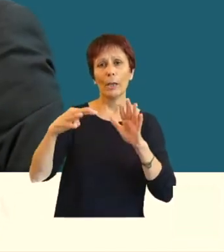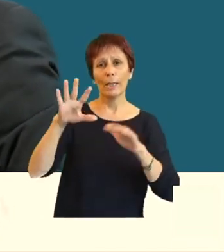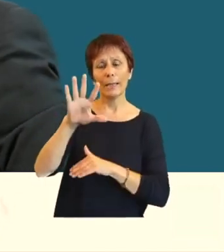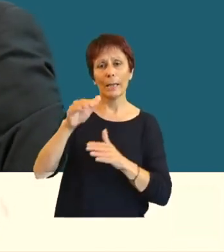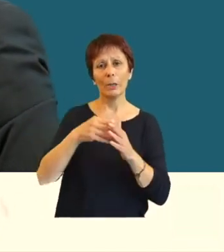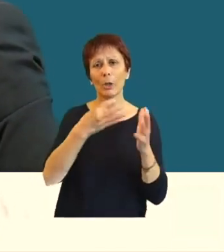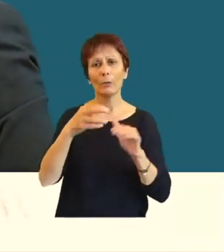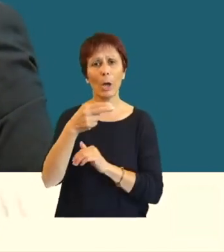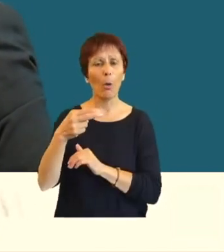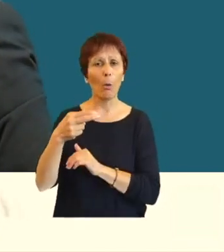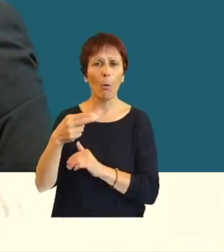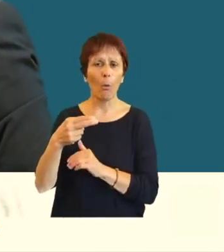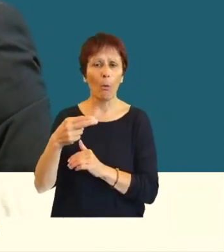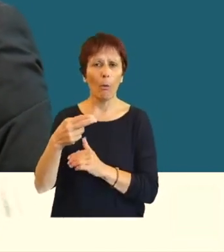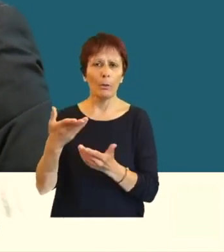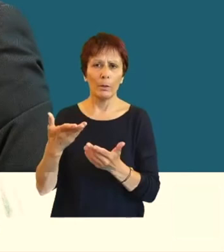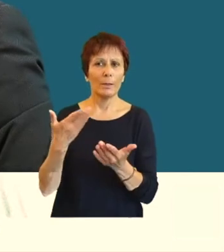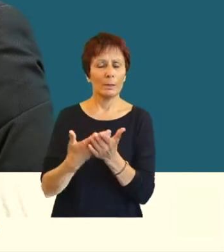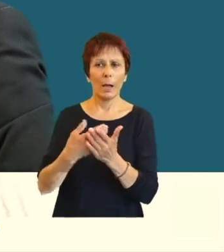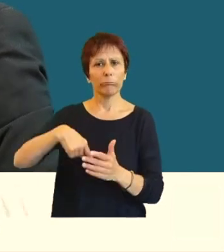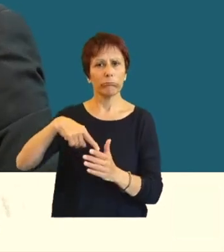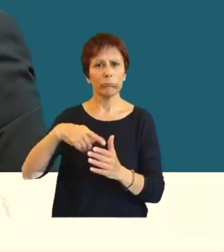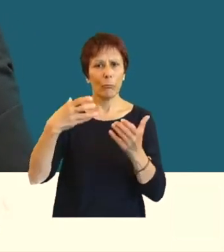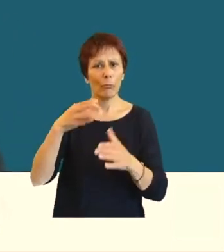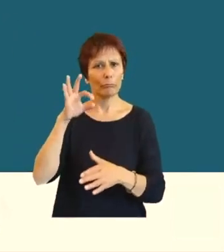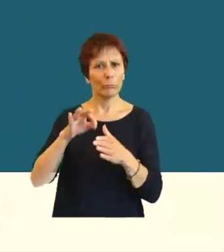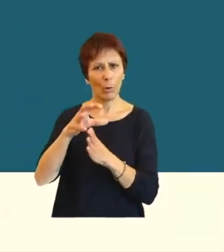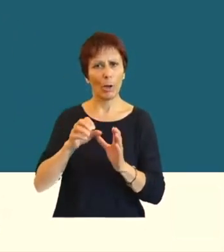bien entendu, nous appelons à voter pour ce rapport.